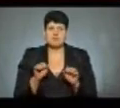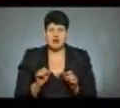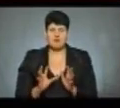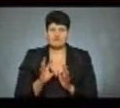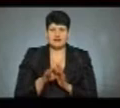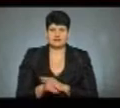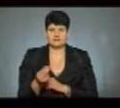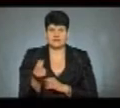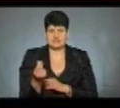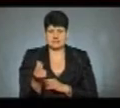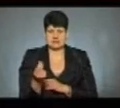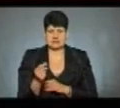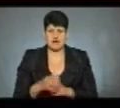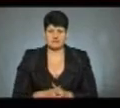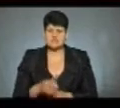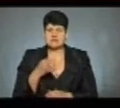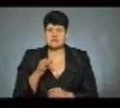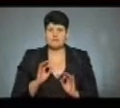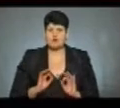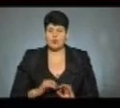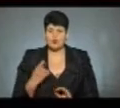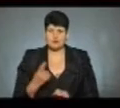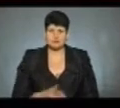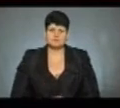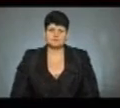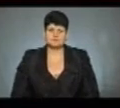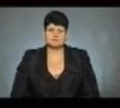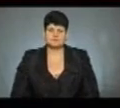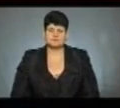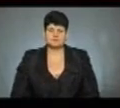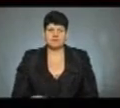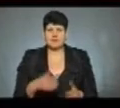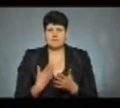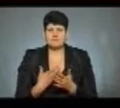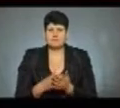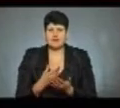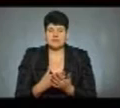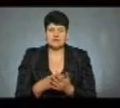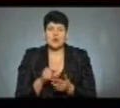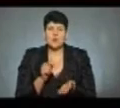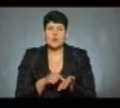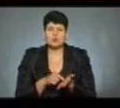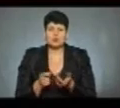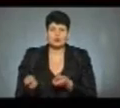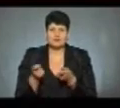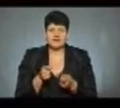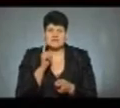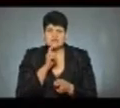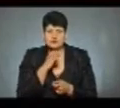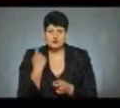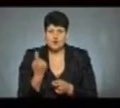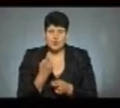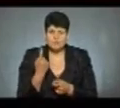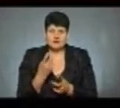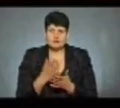внесення застави, повідомив прокурор області Петро Бойко. Зразки курятини, яку завезли в Зборівський район з Вінниччини, де